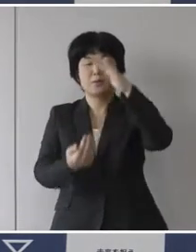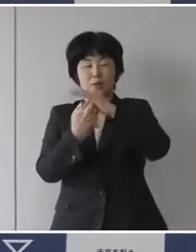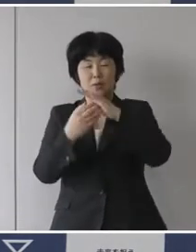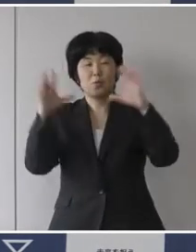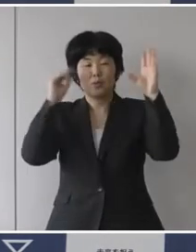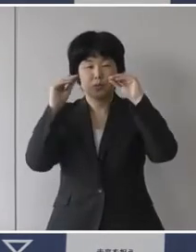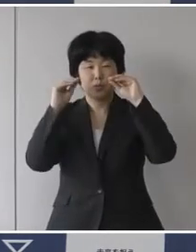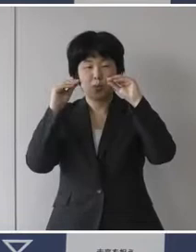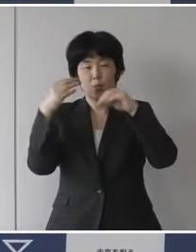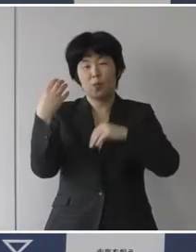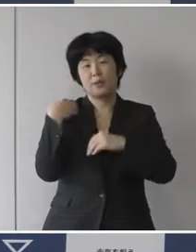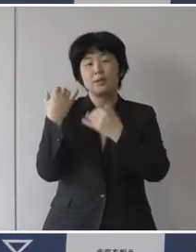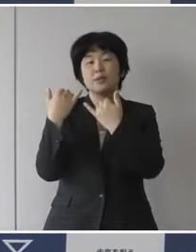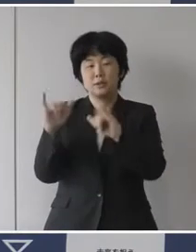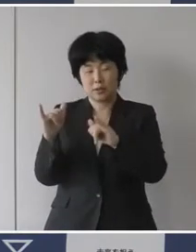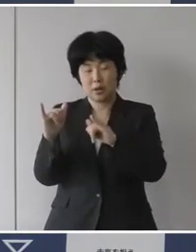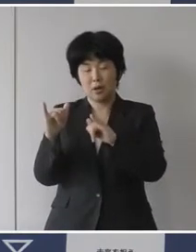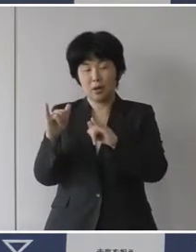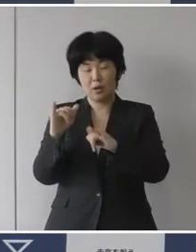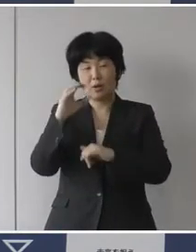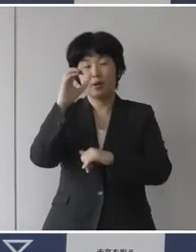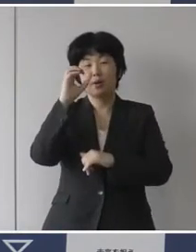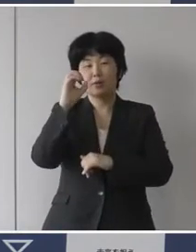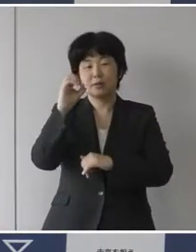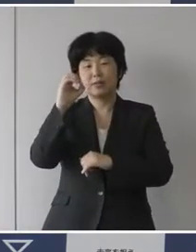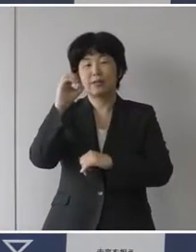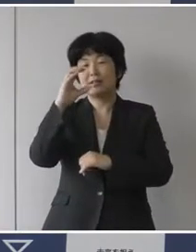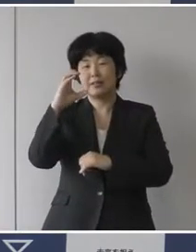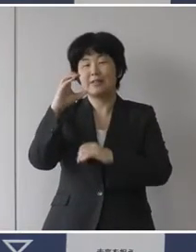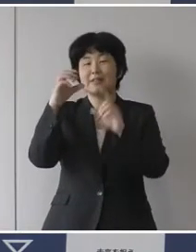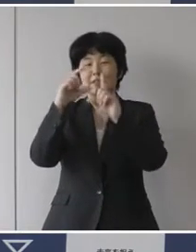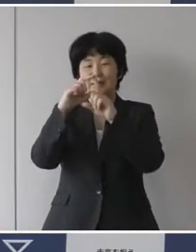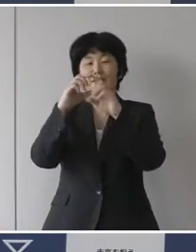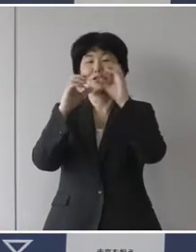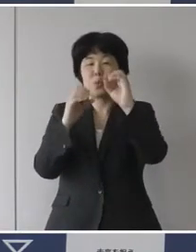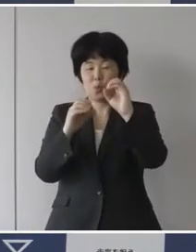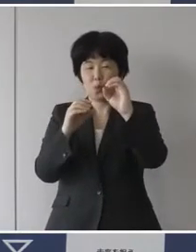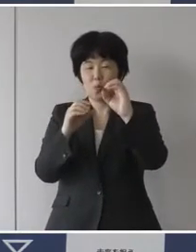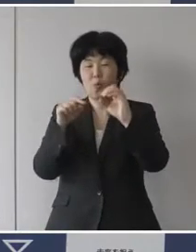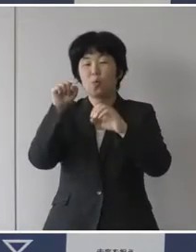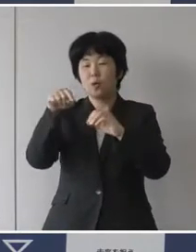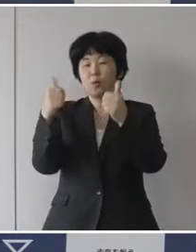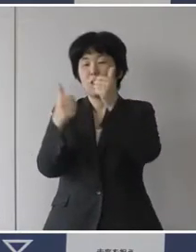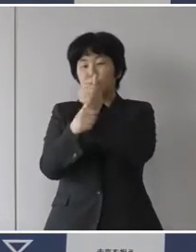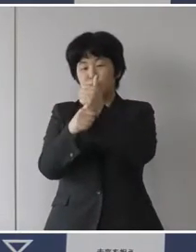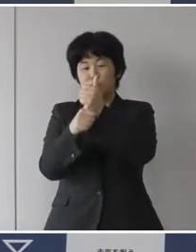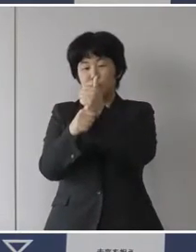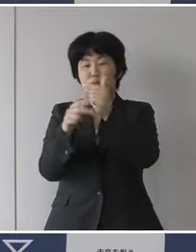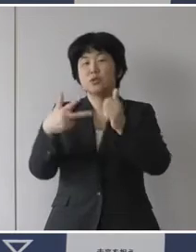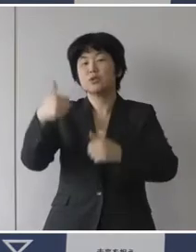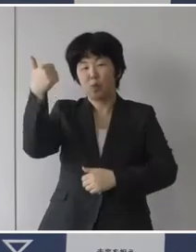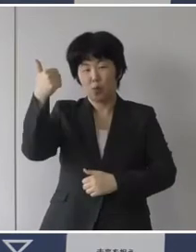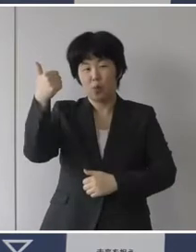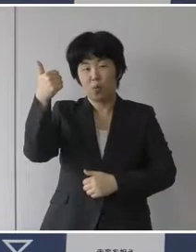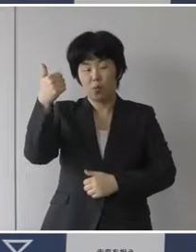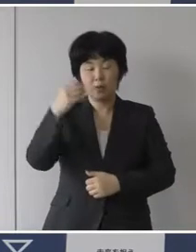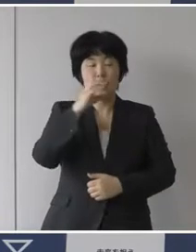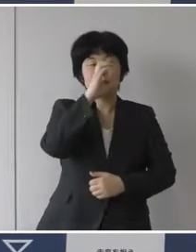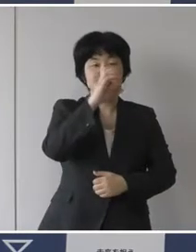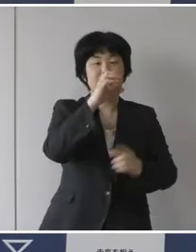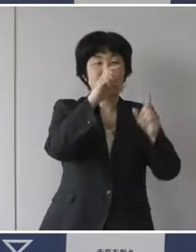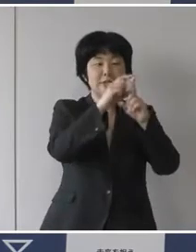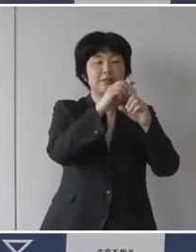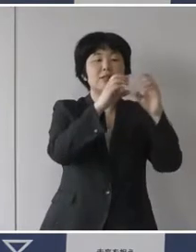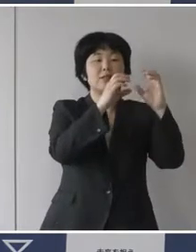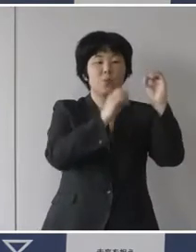それから CDO、 CIO は、まあ、副市長、それから CDO は総務部長が、にな